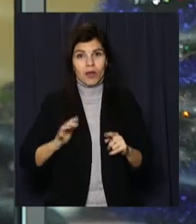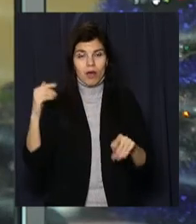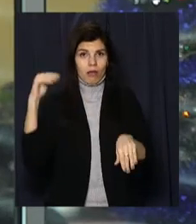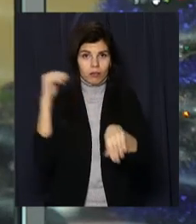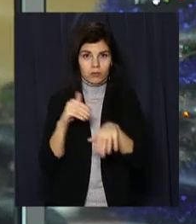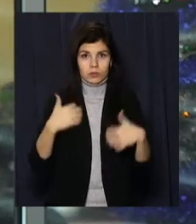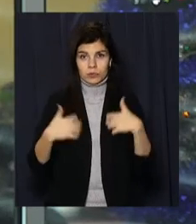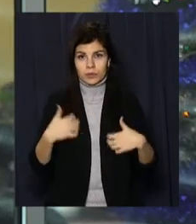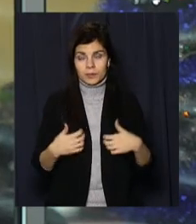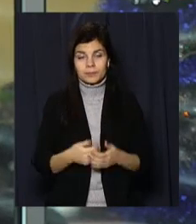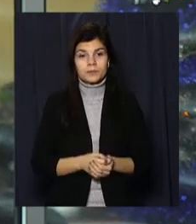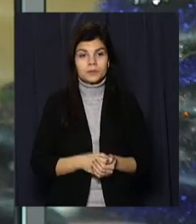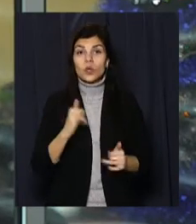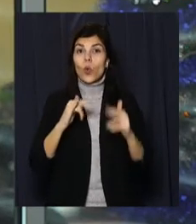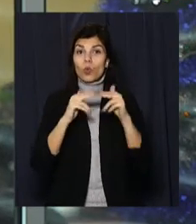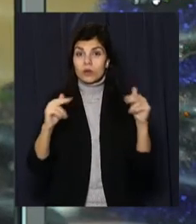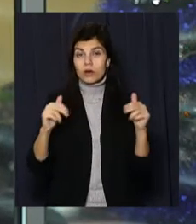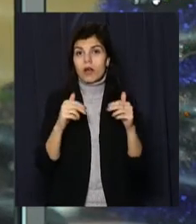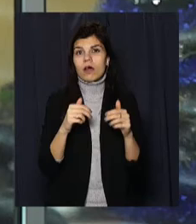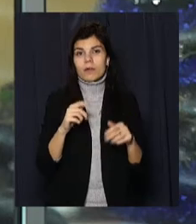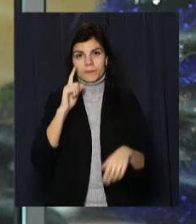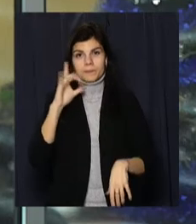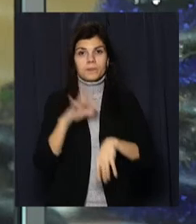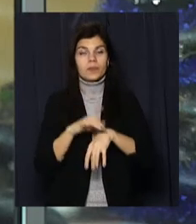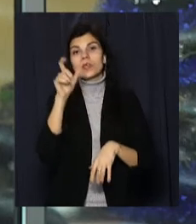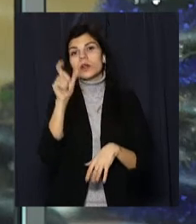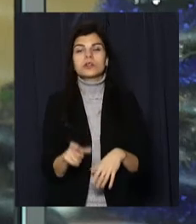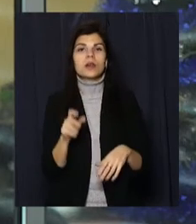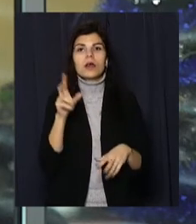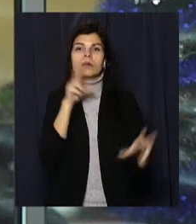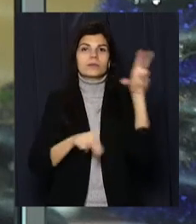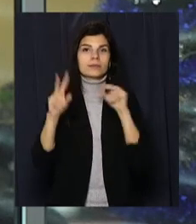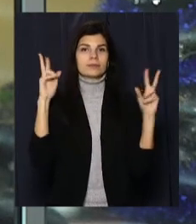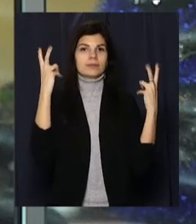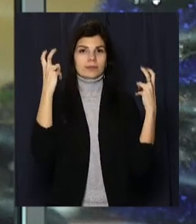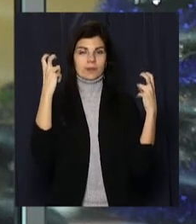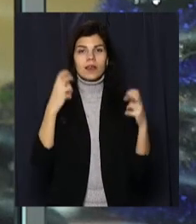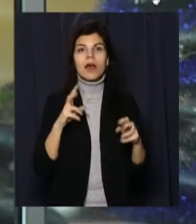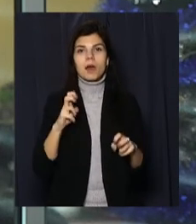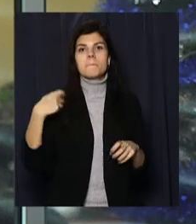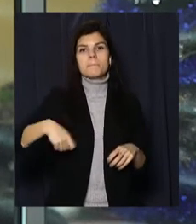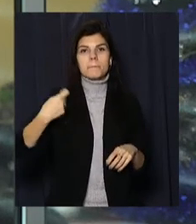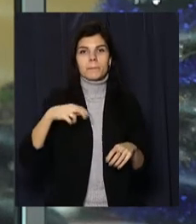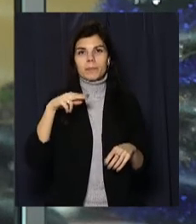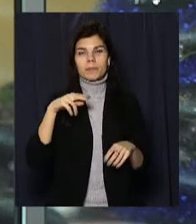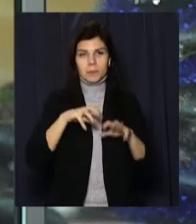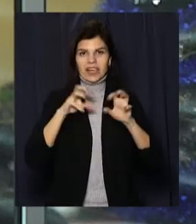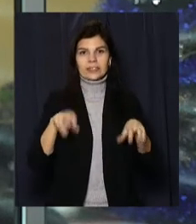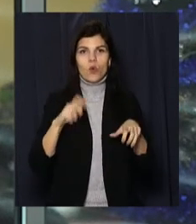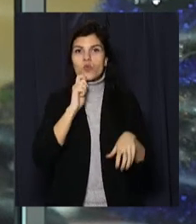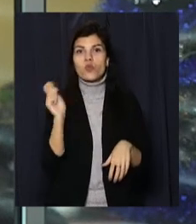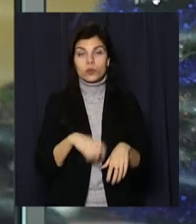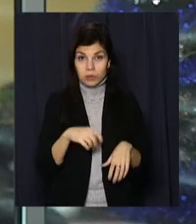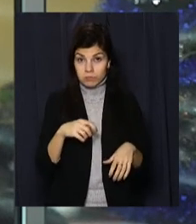У Дніпрі викрили псевдопрезидента та оголосили йому про підозру. Про це повідомляють у прес-службі СБУ у